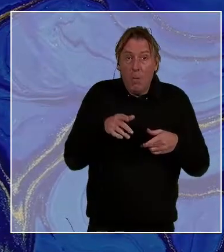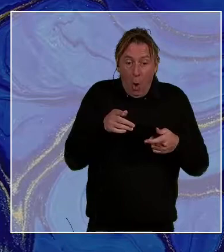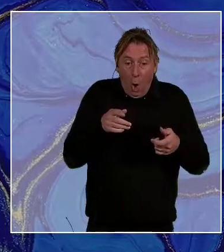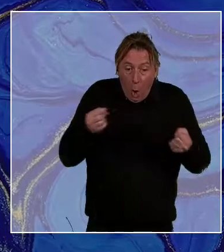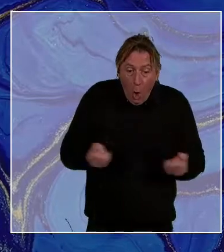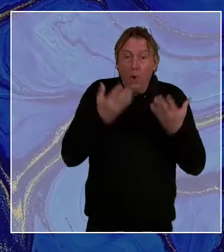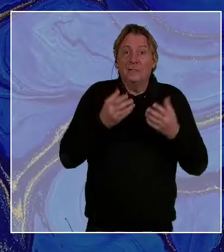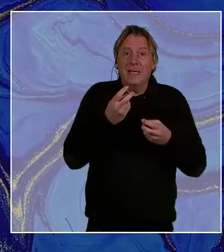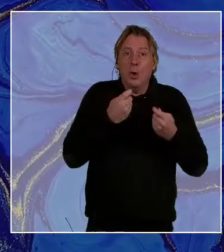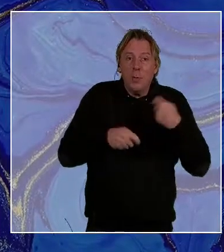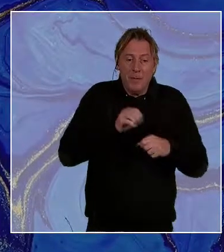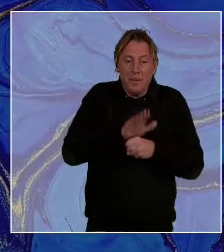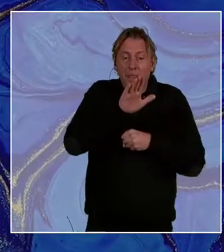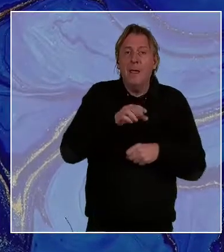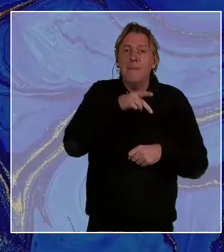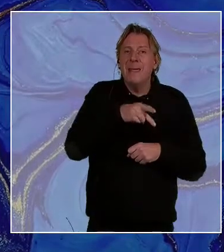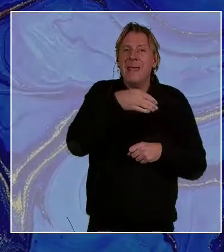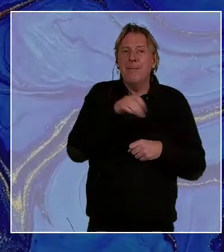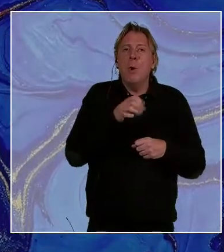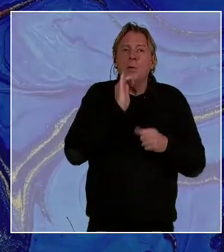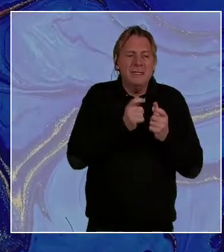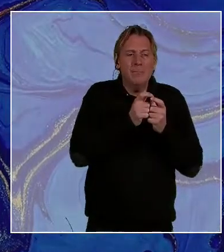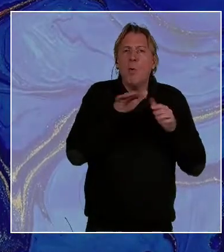PME et les